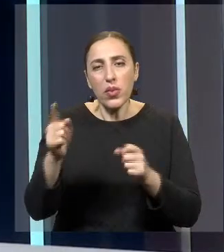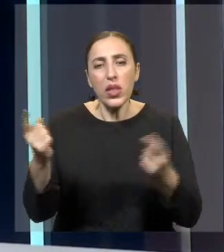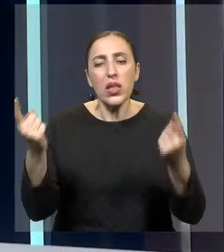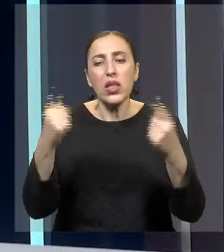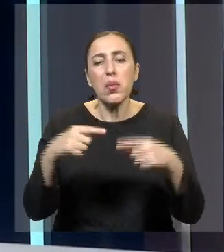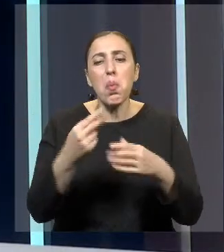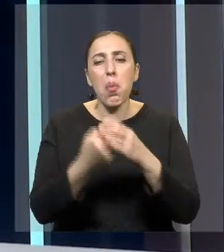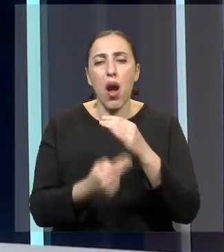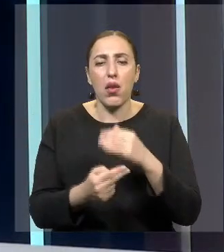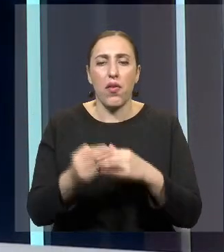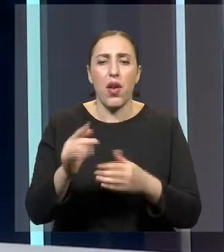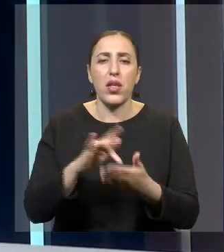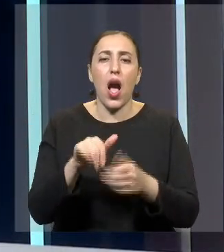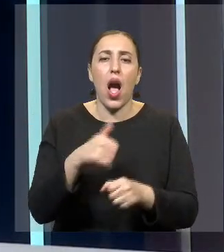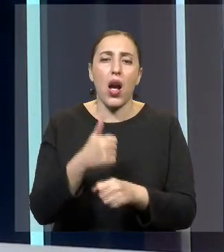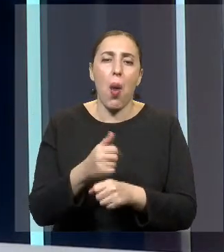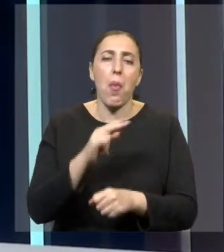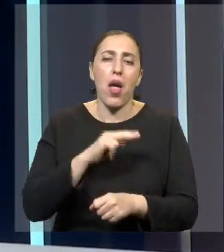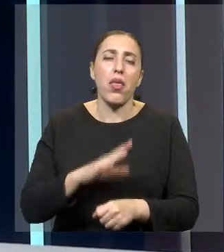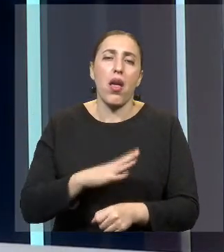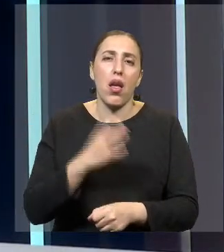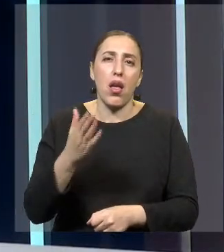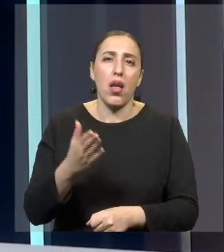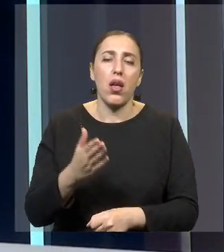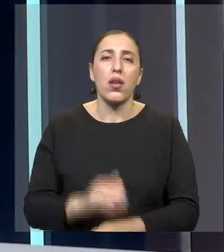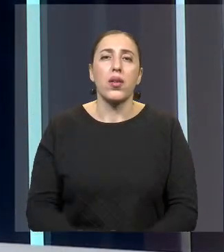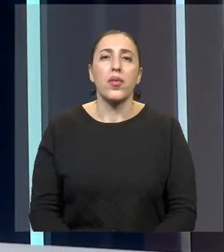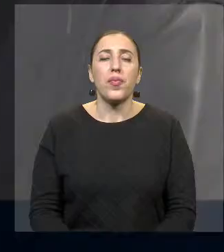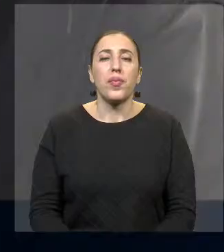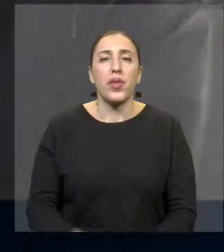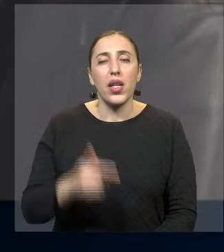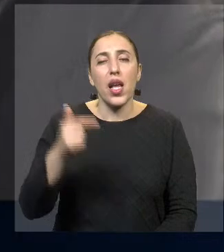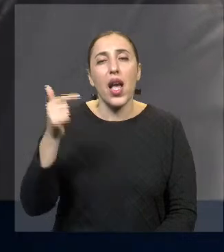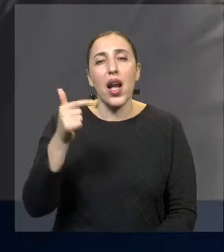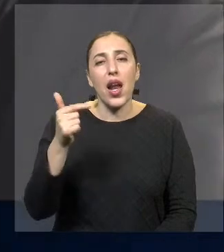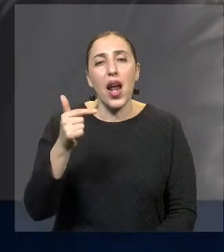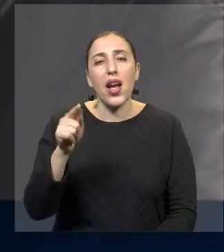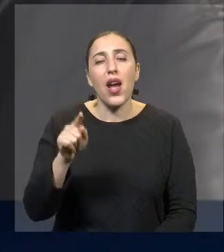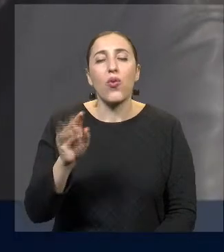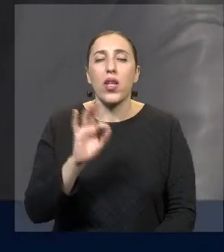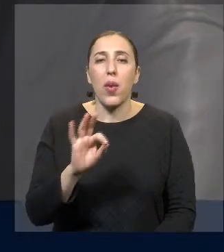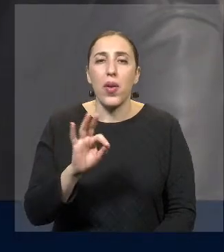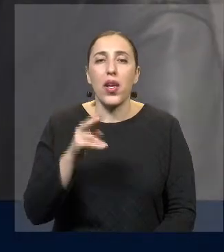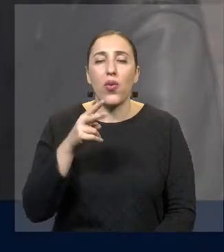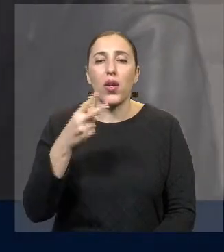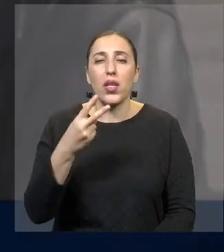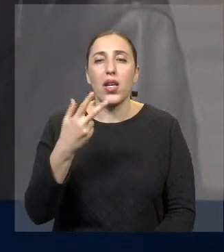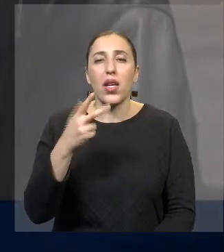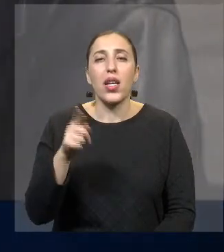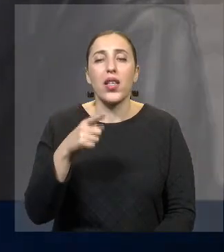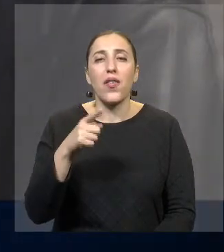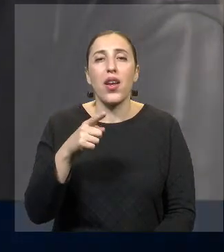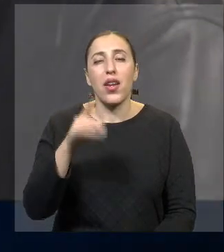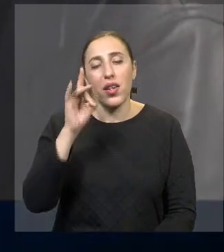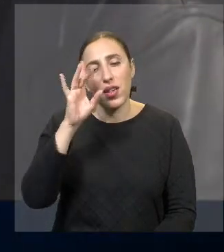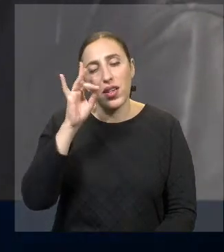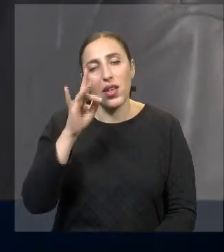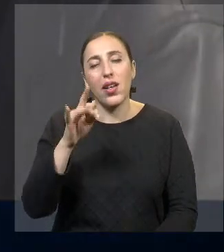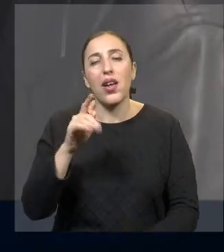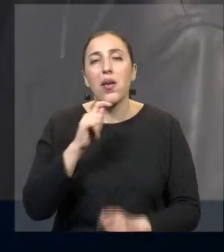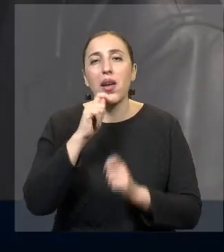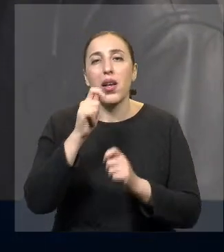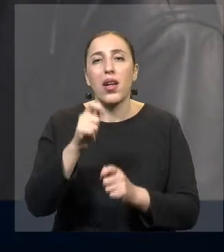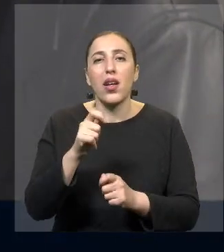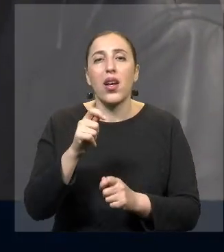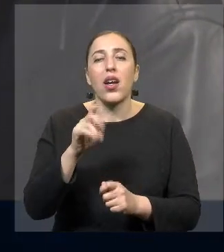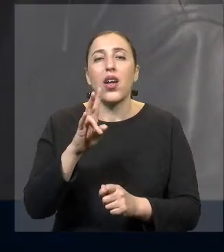Եվ ծրագրի վերջում գրականության ասպարեզում, 2023 թվականի Նոբելյան մրծանակշ նորվել է նորվել նորվեկացի